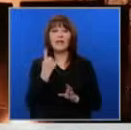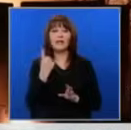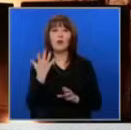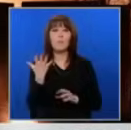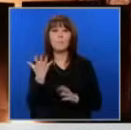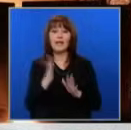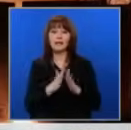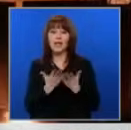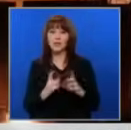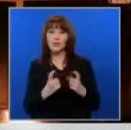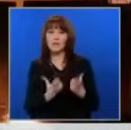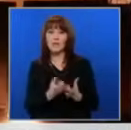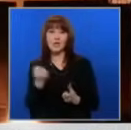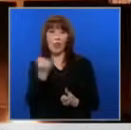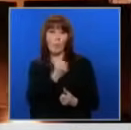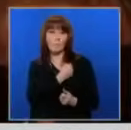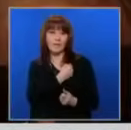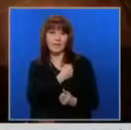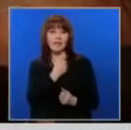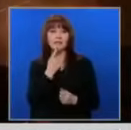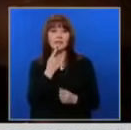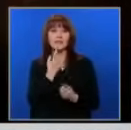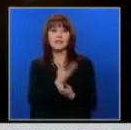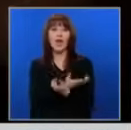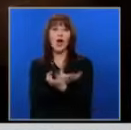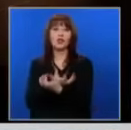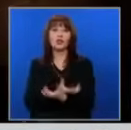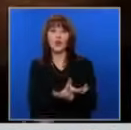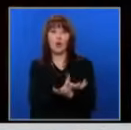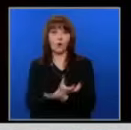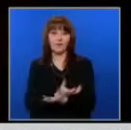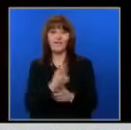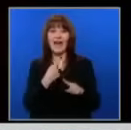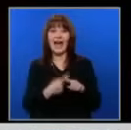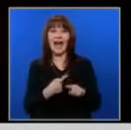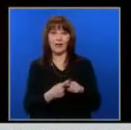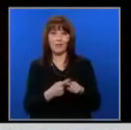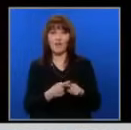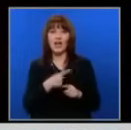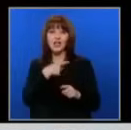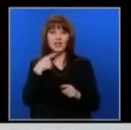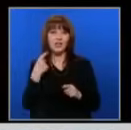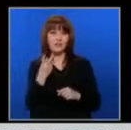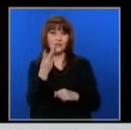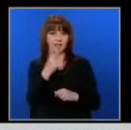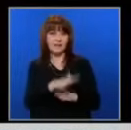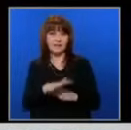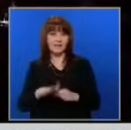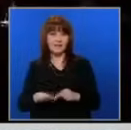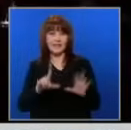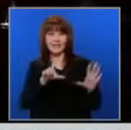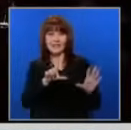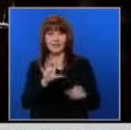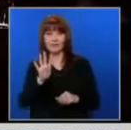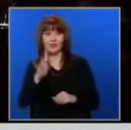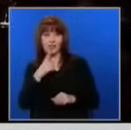5-членно семейство, са убити при нападение с дронове срещу източния град Харков. Сред жертвите са 3 деца на 7 и 4